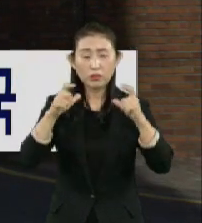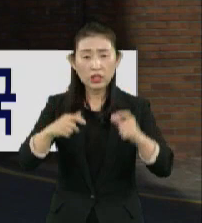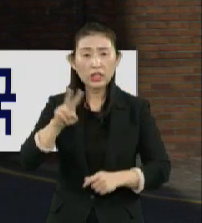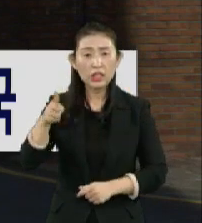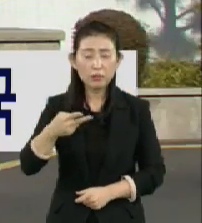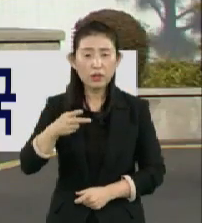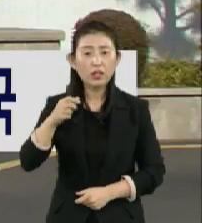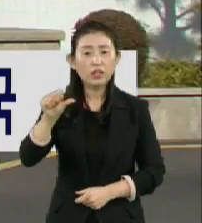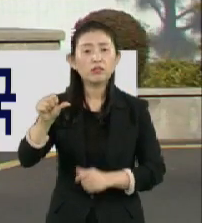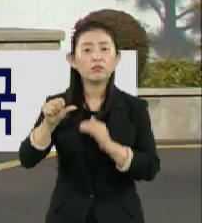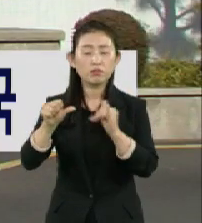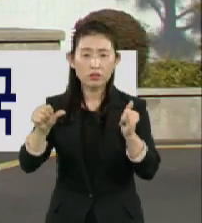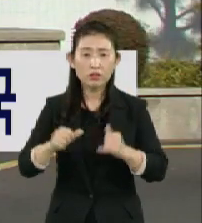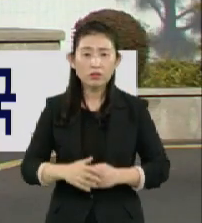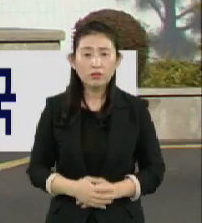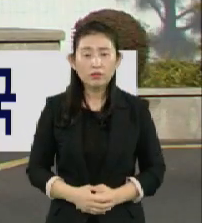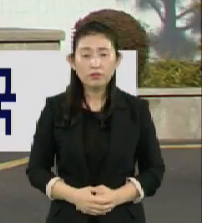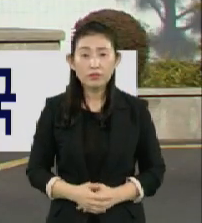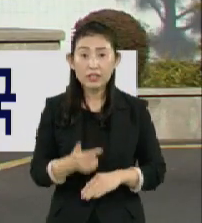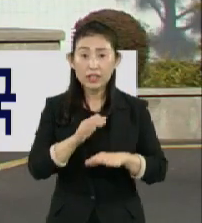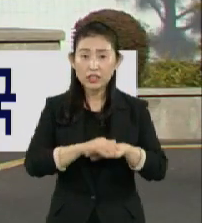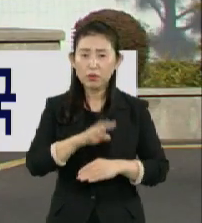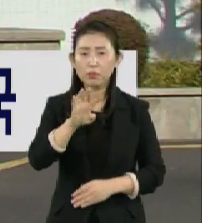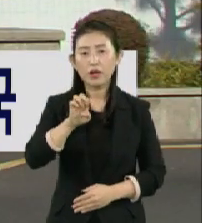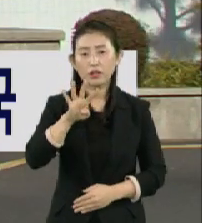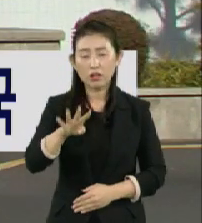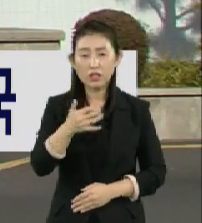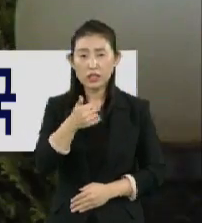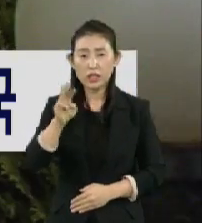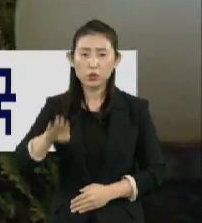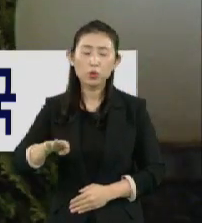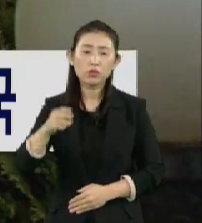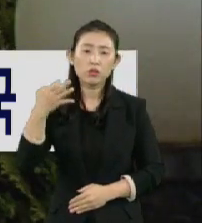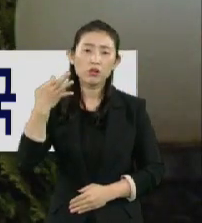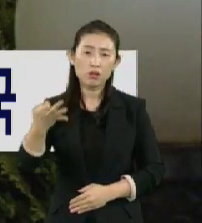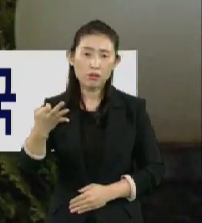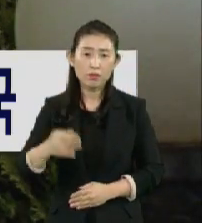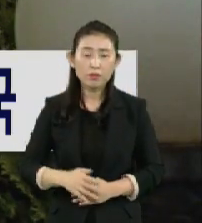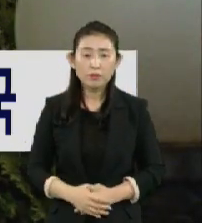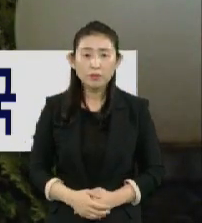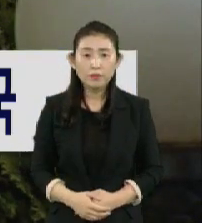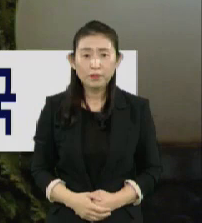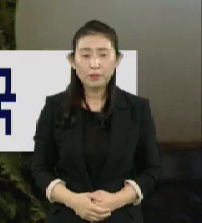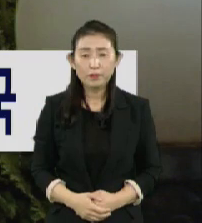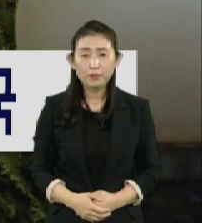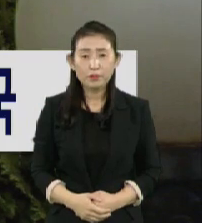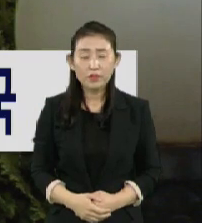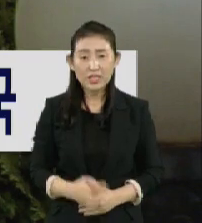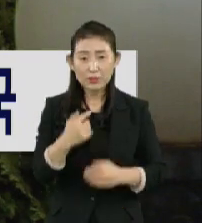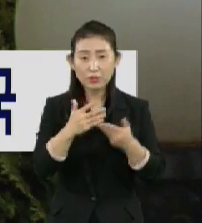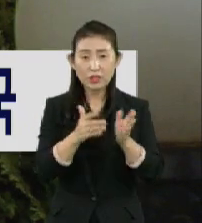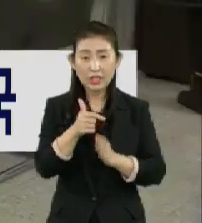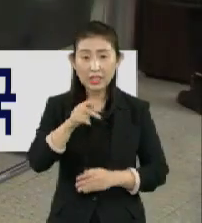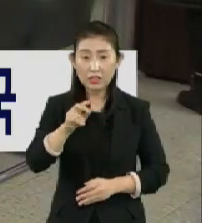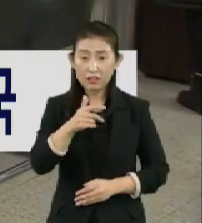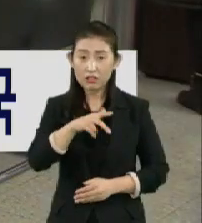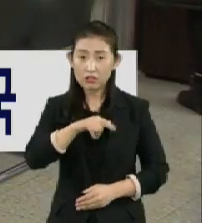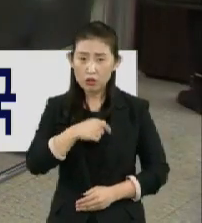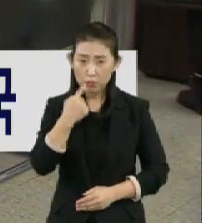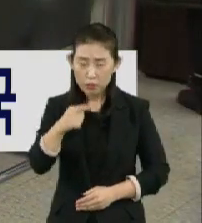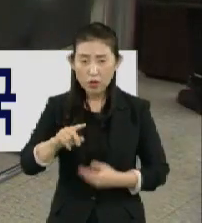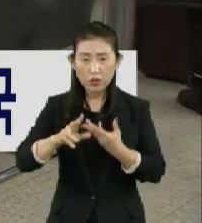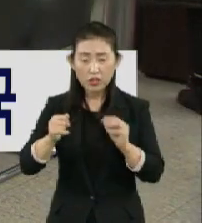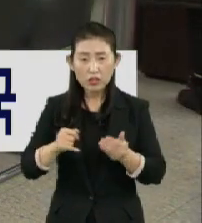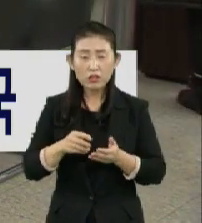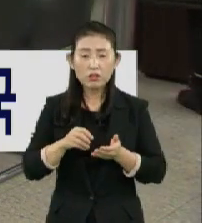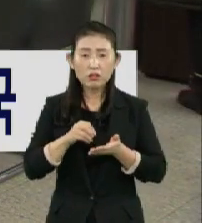충남에만 205명에 달했습니다. 대전은 44명, 세종도 14명이 확인됐습니다. 민주당 강두구 의원은